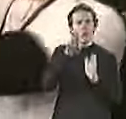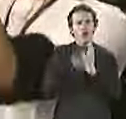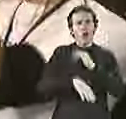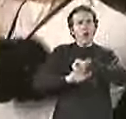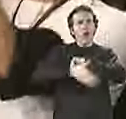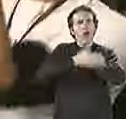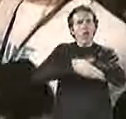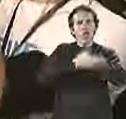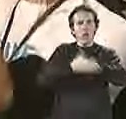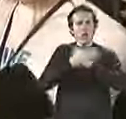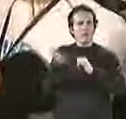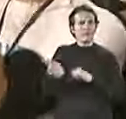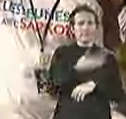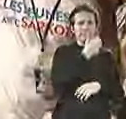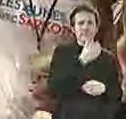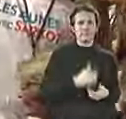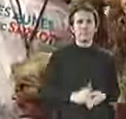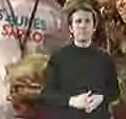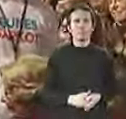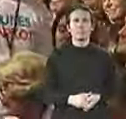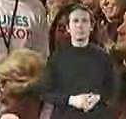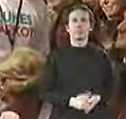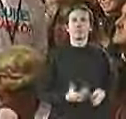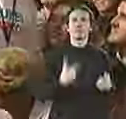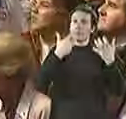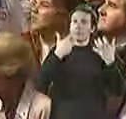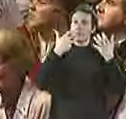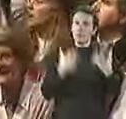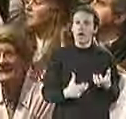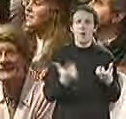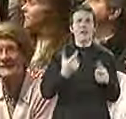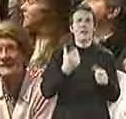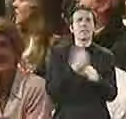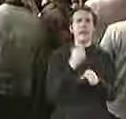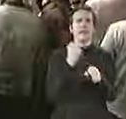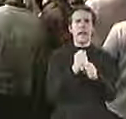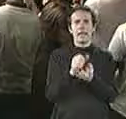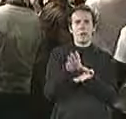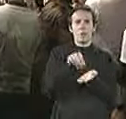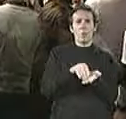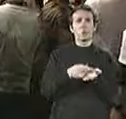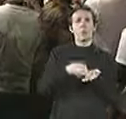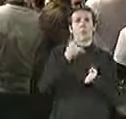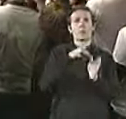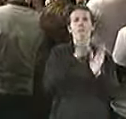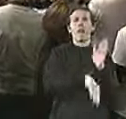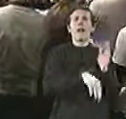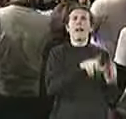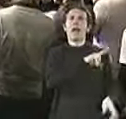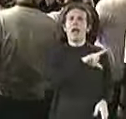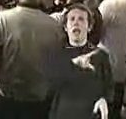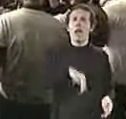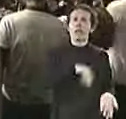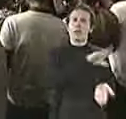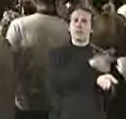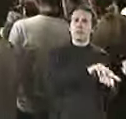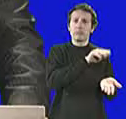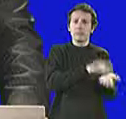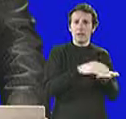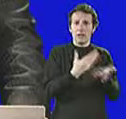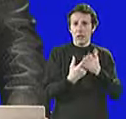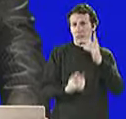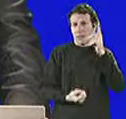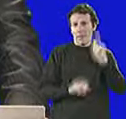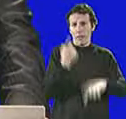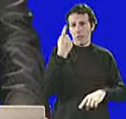l'assistanat. Je veux que le travail paye plus que les allocations. C'est une question de